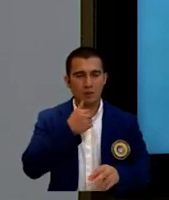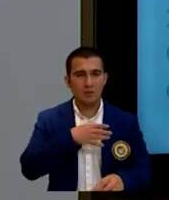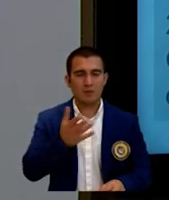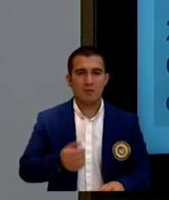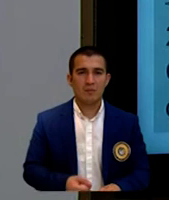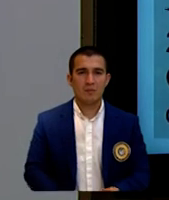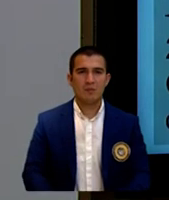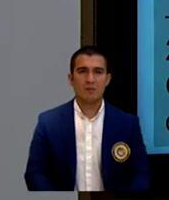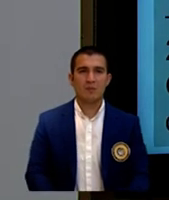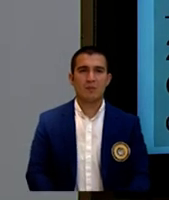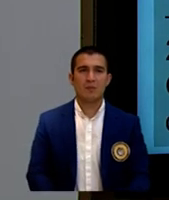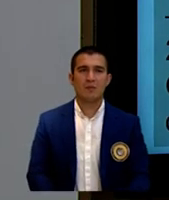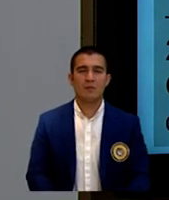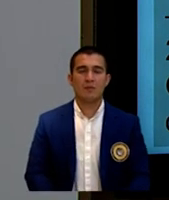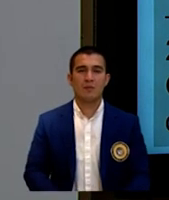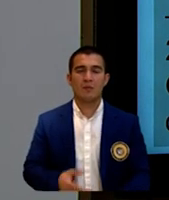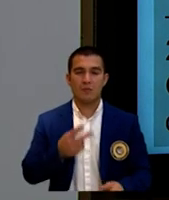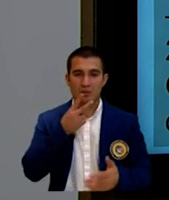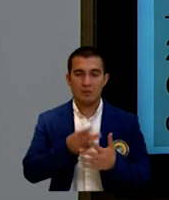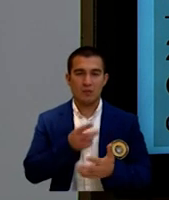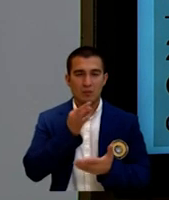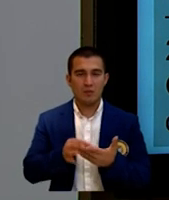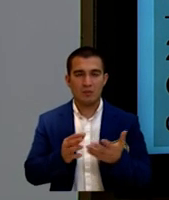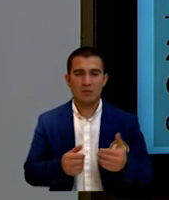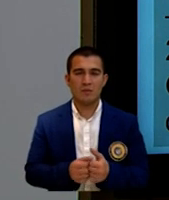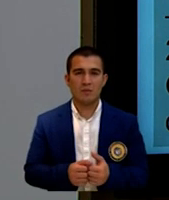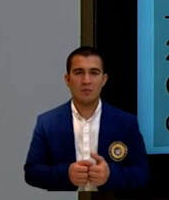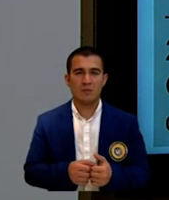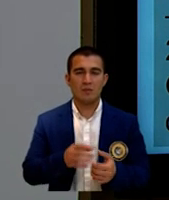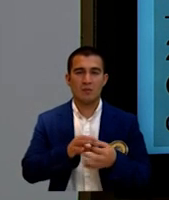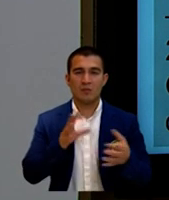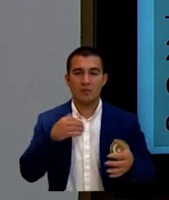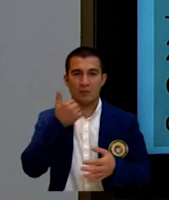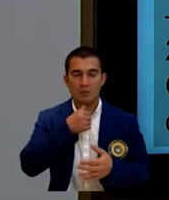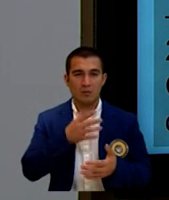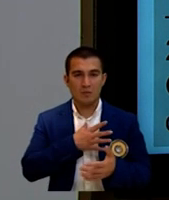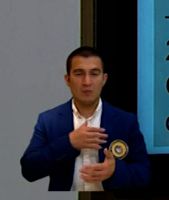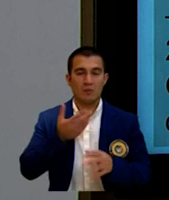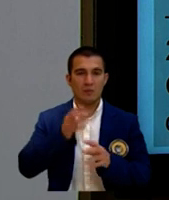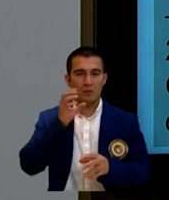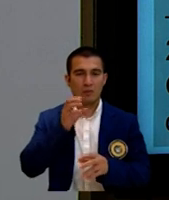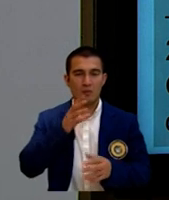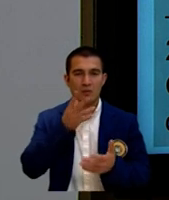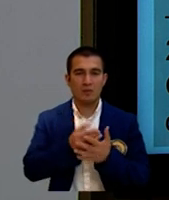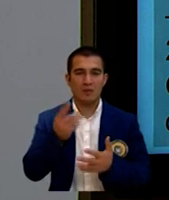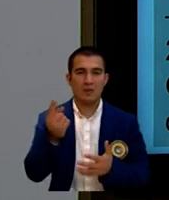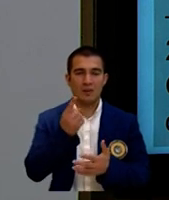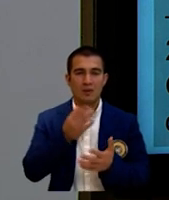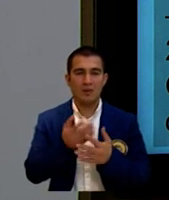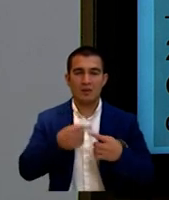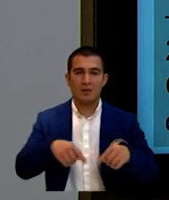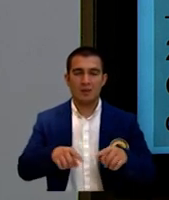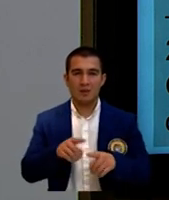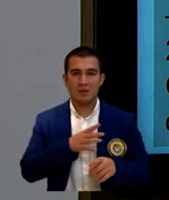harakat qilamiz. Javob esa quyidagicha: Mustaqillik yillarida O'zbekistonning yagona temir yo'l